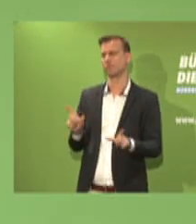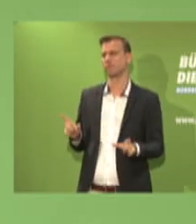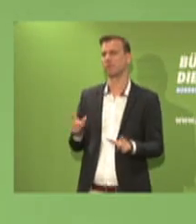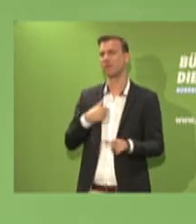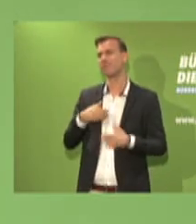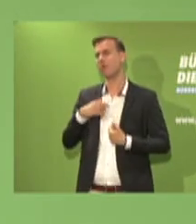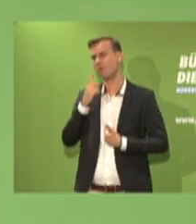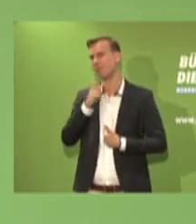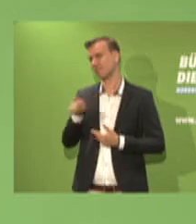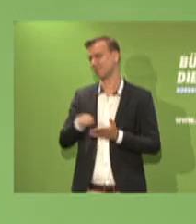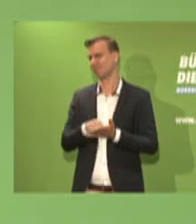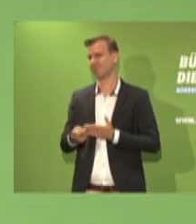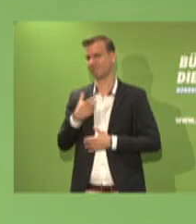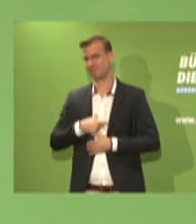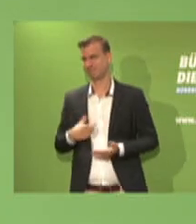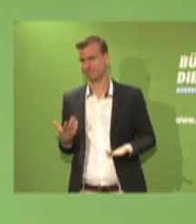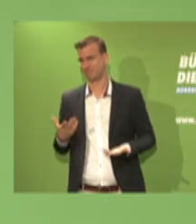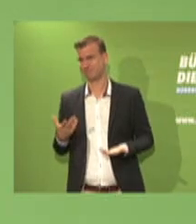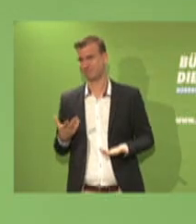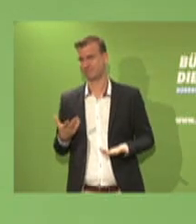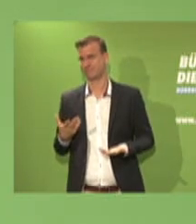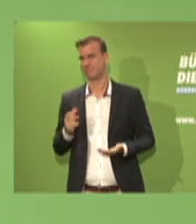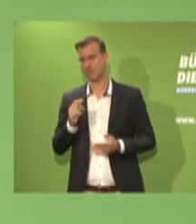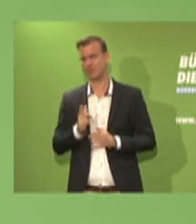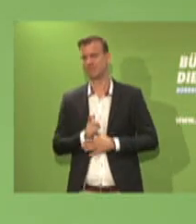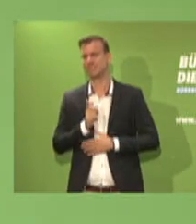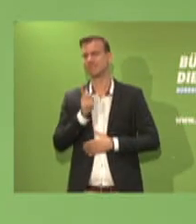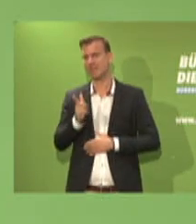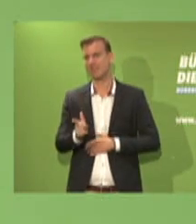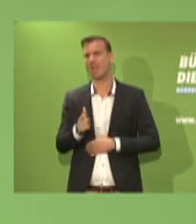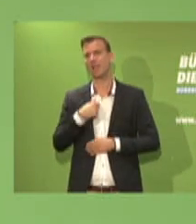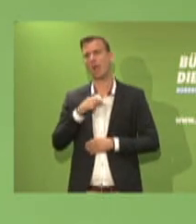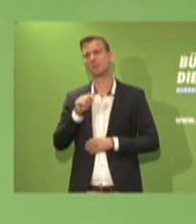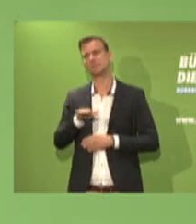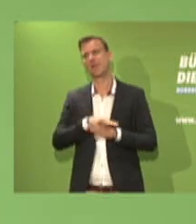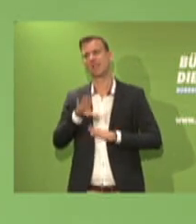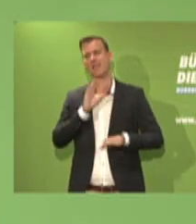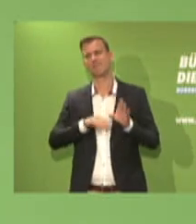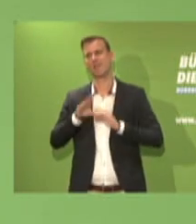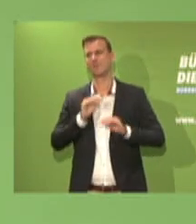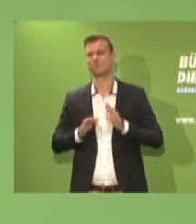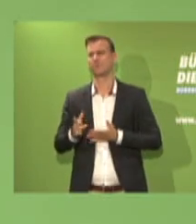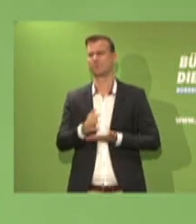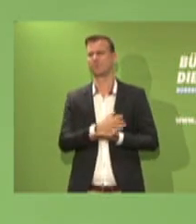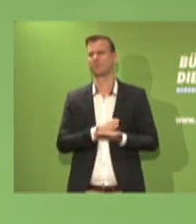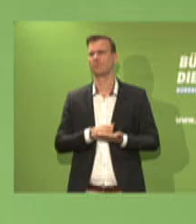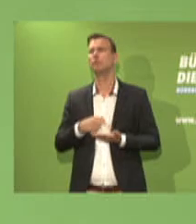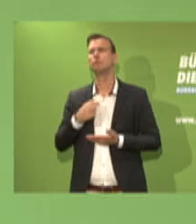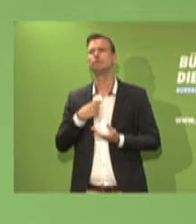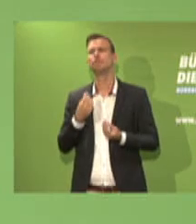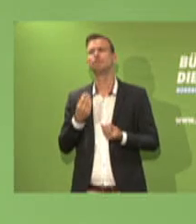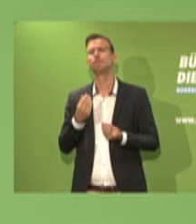mir eure Stimme gibt, sodass ich auch quasi die nächsten zwei Jahre auch Erfahrung in diesem Bereich sammeln kann und bin guter Dinge,